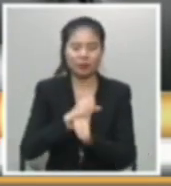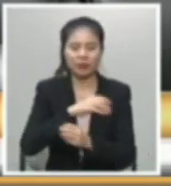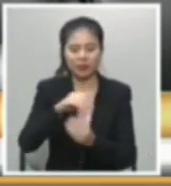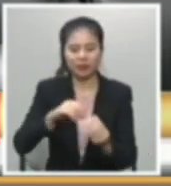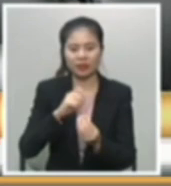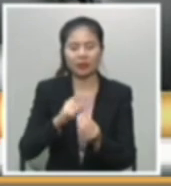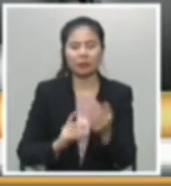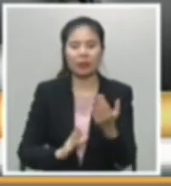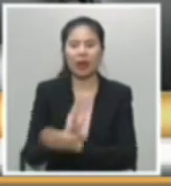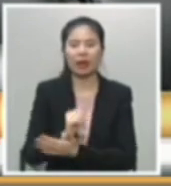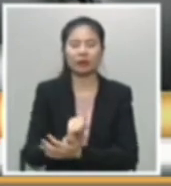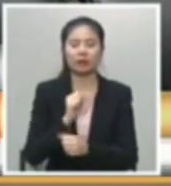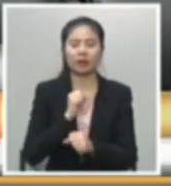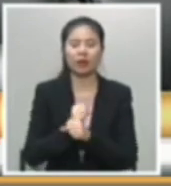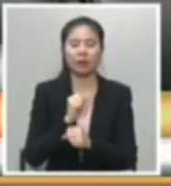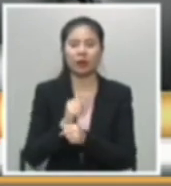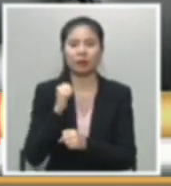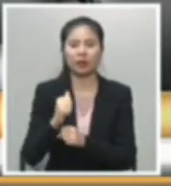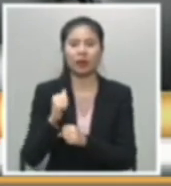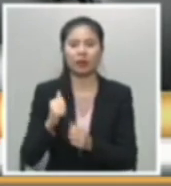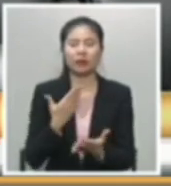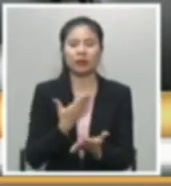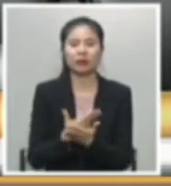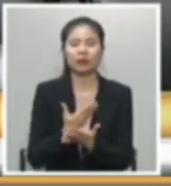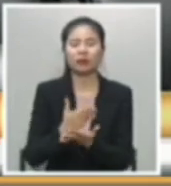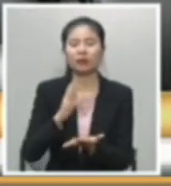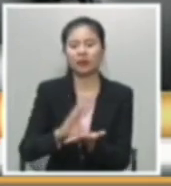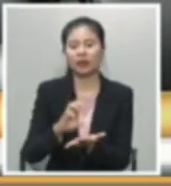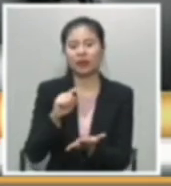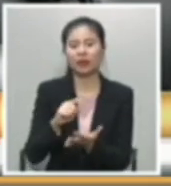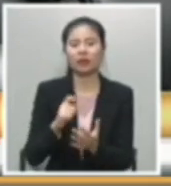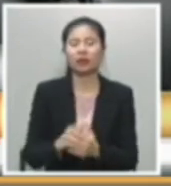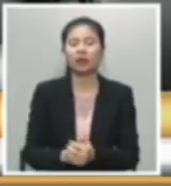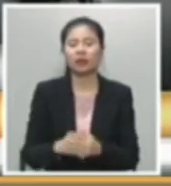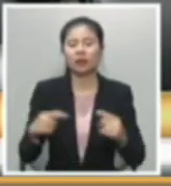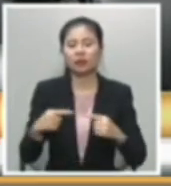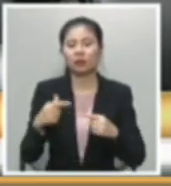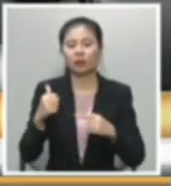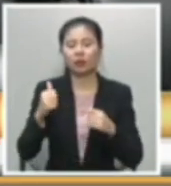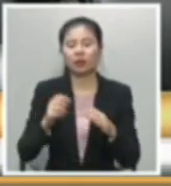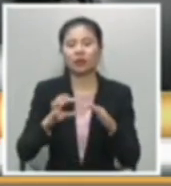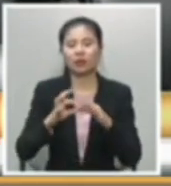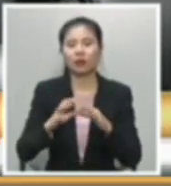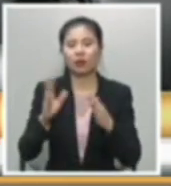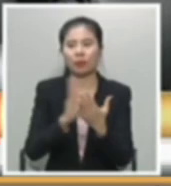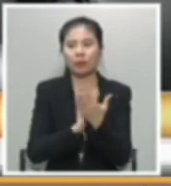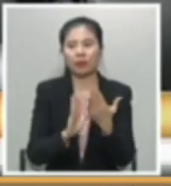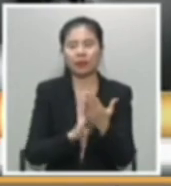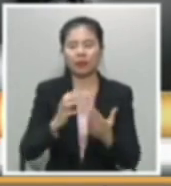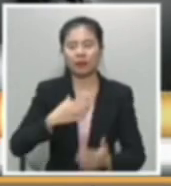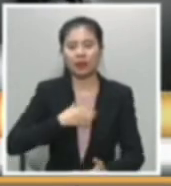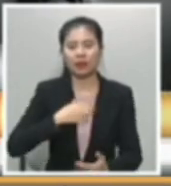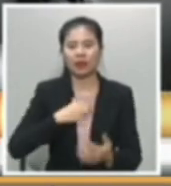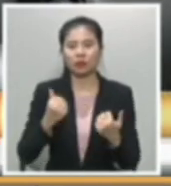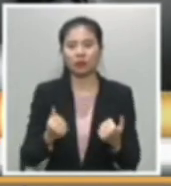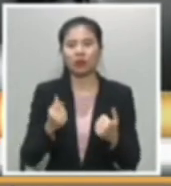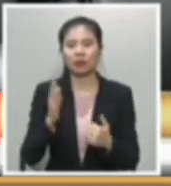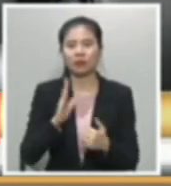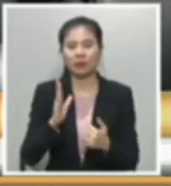ได้ซึ่งต้องเรียนตามตรงว่างบประมาณเนี่ยไม่ได้สอดคล้องกับสิ่งที่ประเทศกำลังต้องการในปัจจุบันเลย